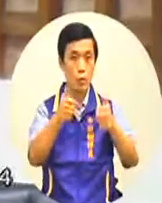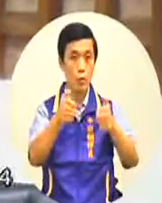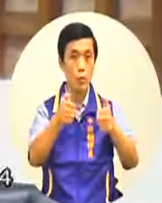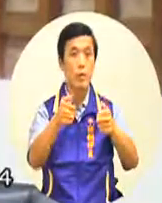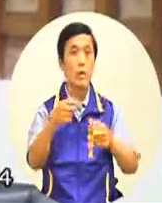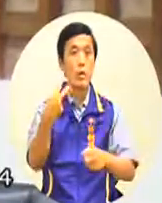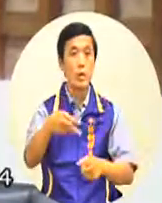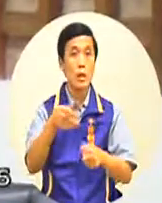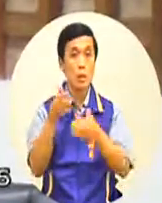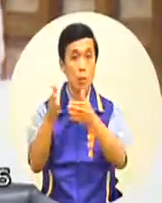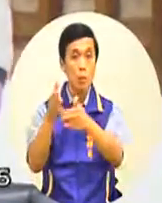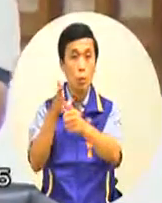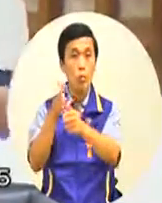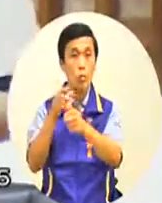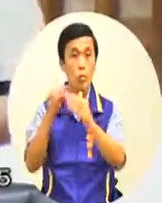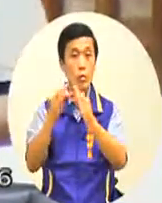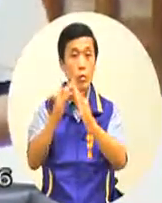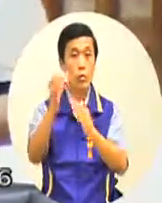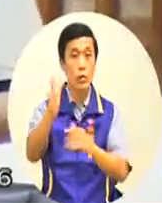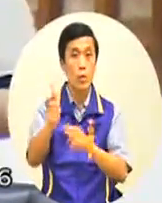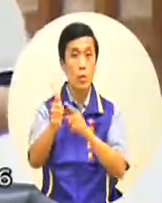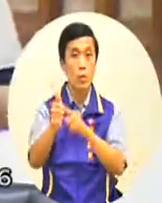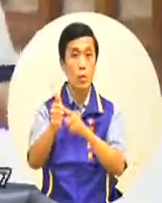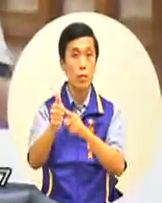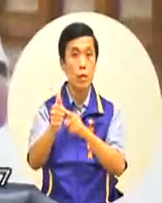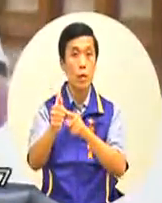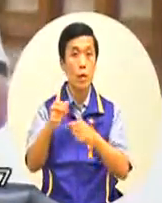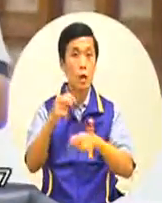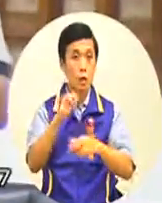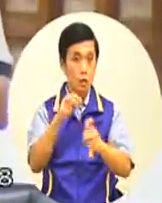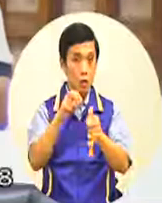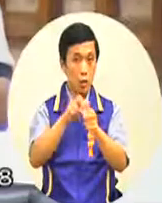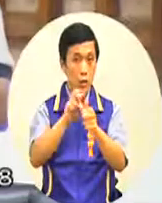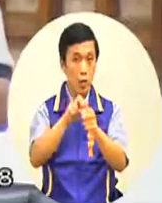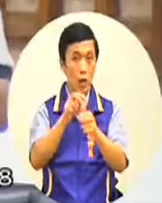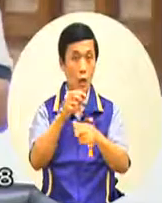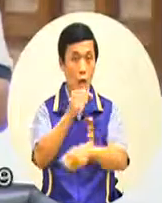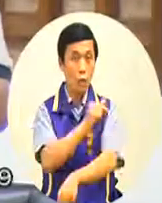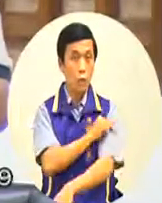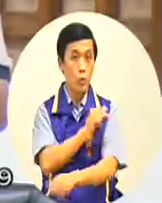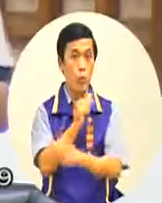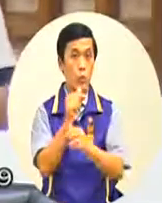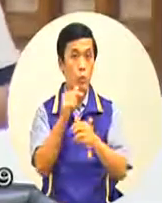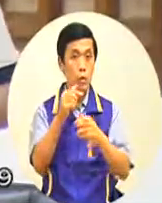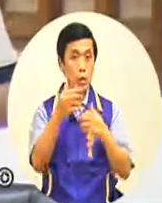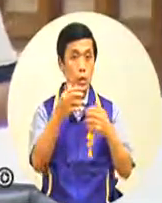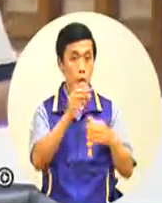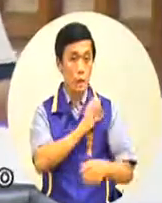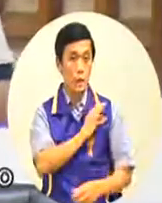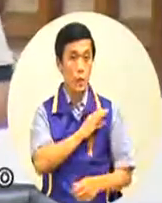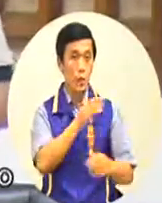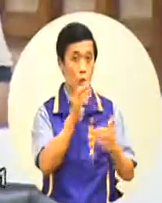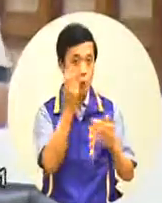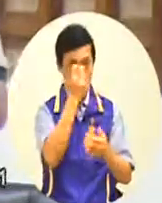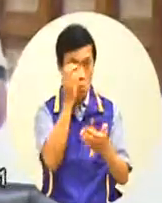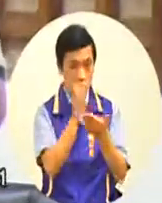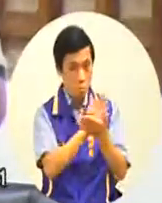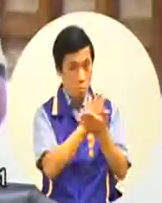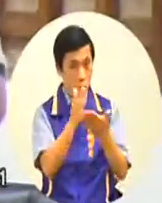搁请教局长哦，咱的养护机构的评鉴项目啊，